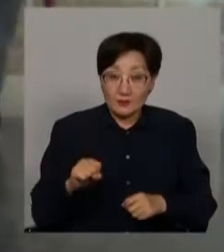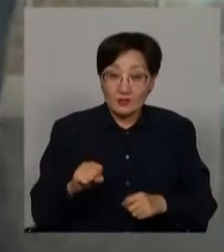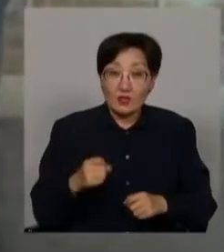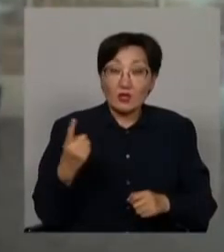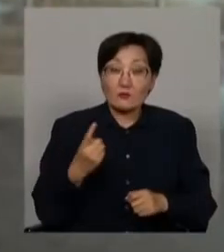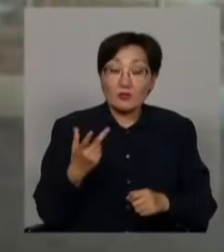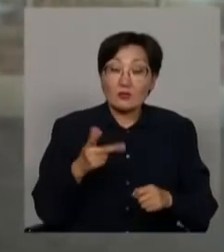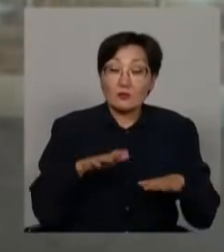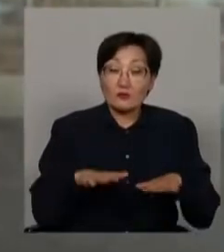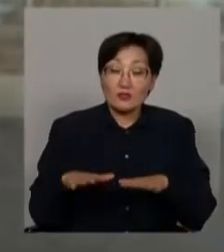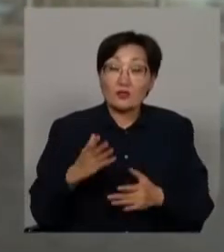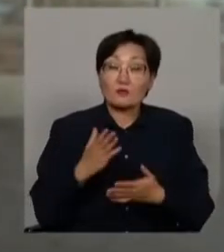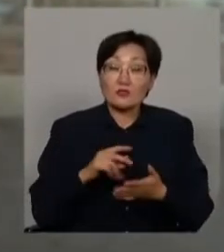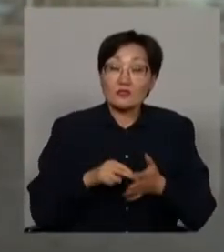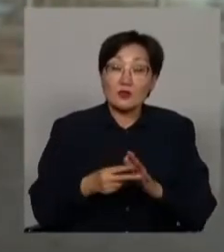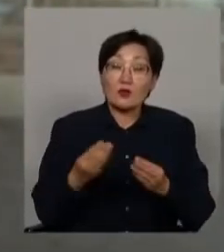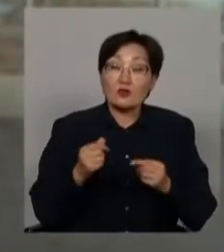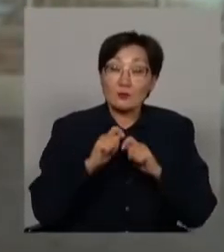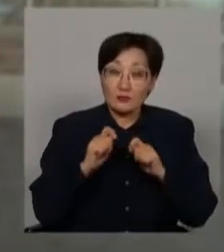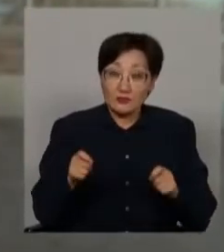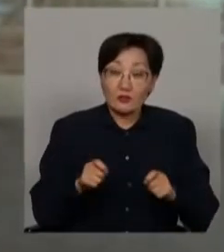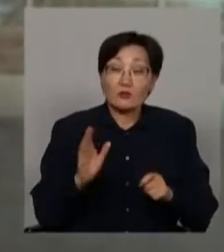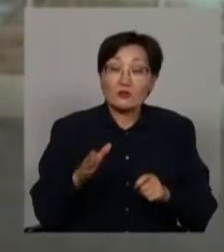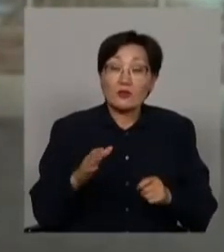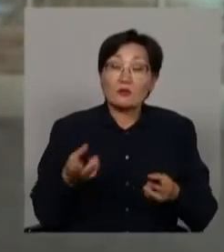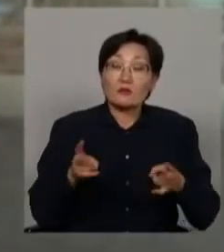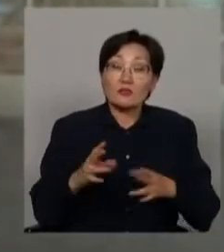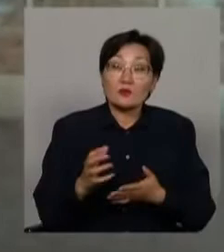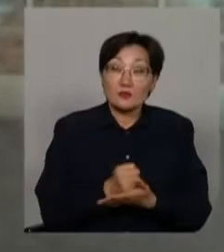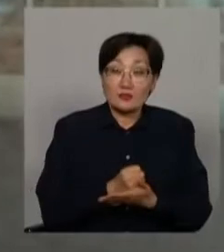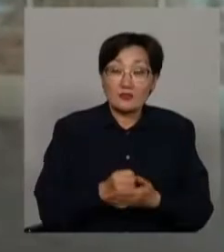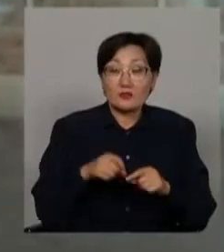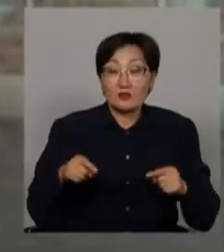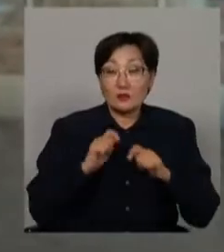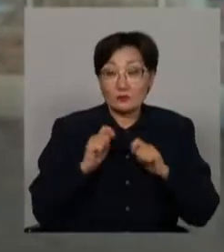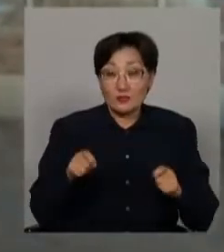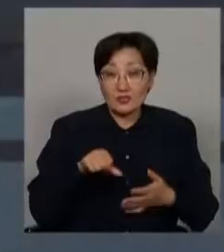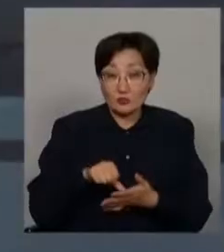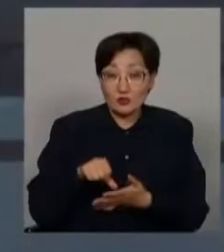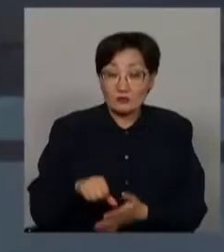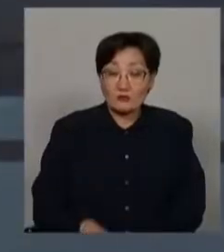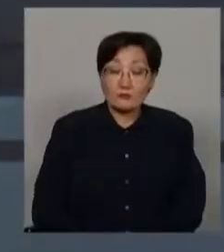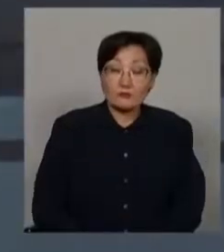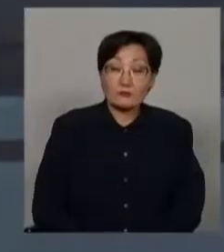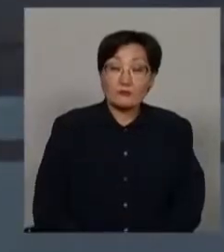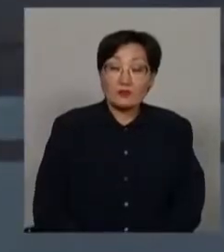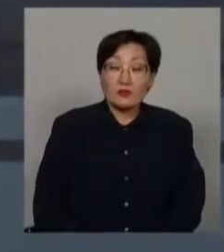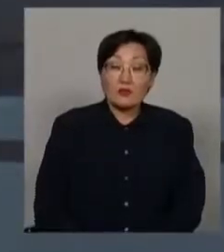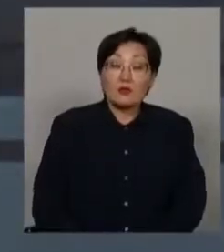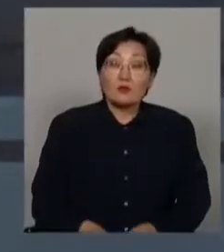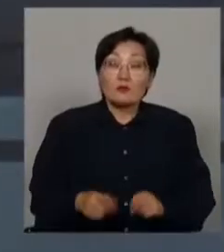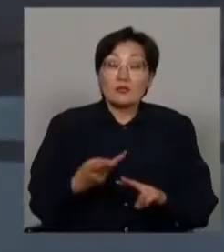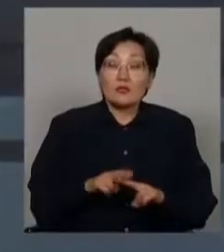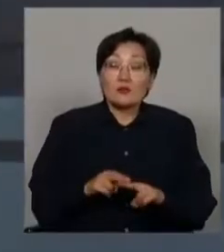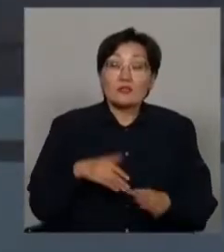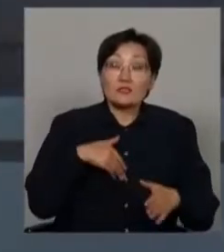первые три места у нас предусмотрены денежные призы. Остальные же получат поощрительные награды за участие. Пенсионеры Центра